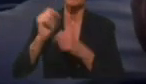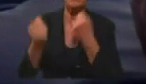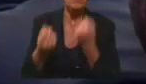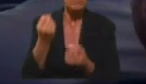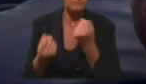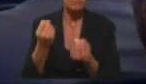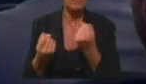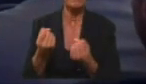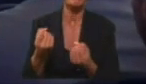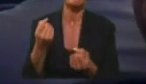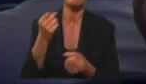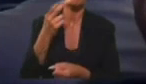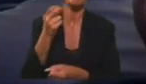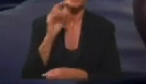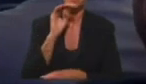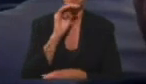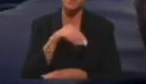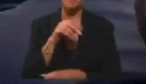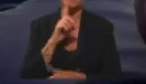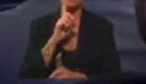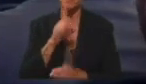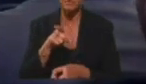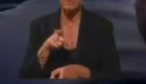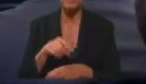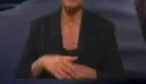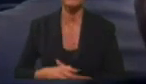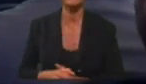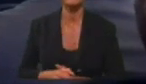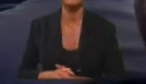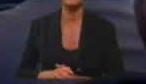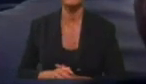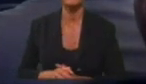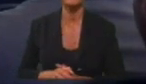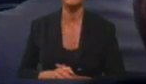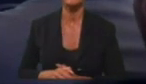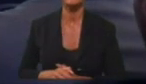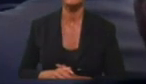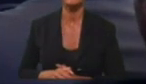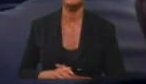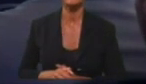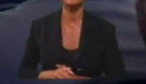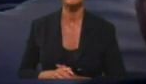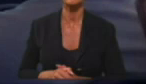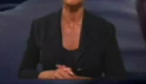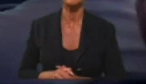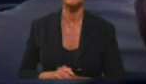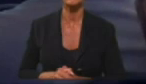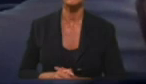skomplikowana. No coś w tym jest, tak. Natomiast też nie do końca.